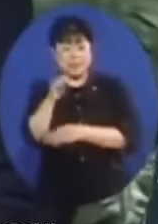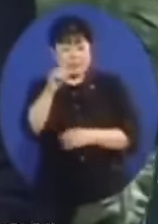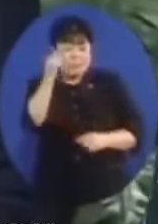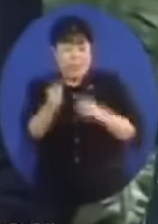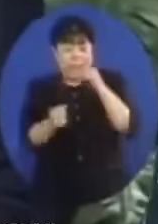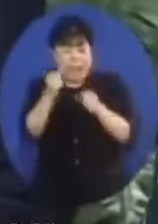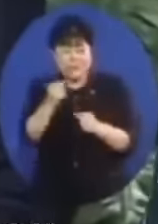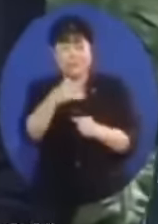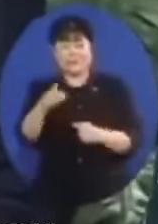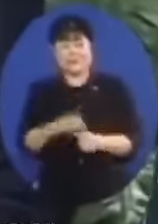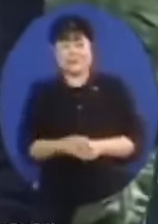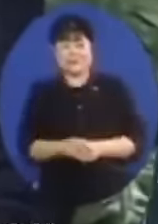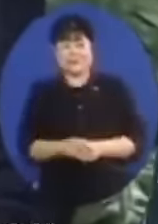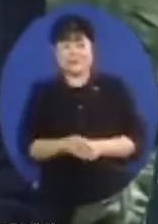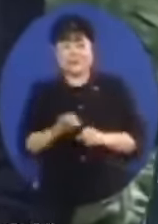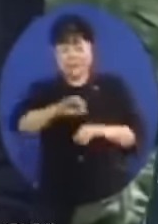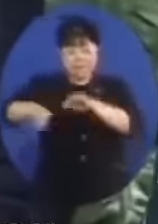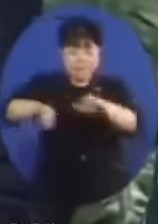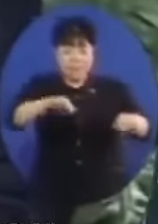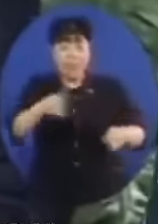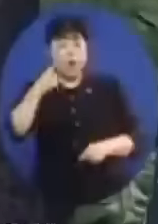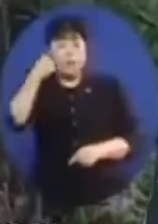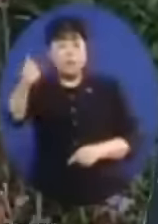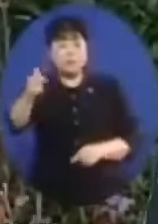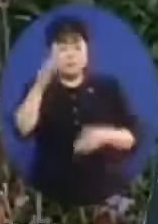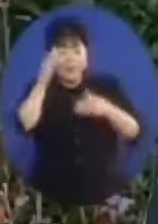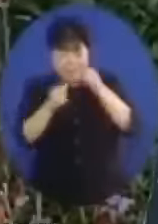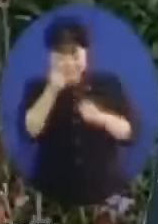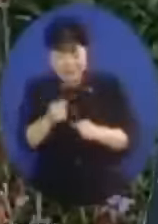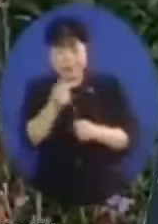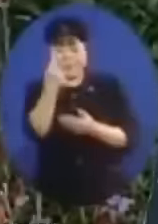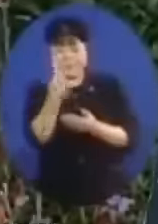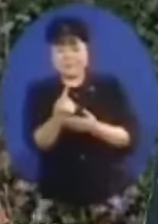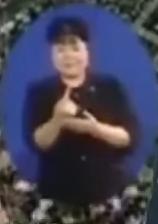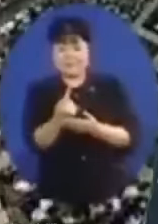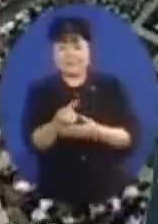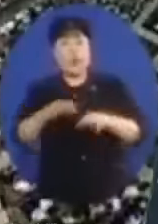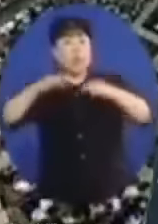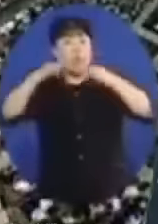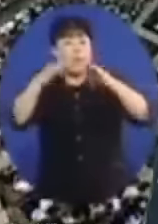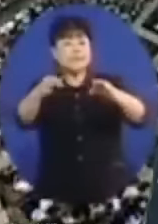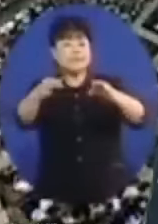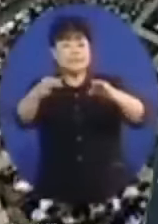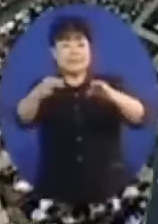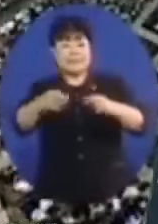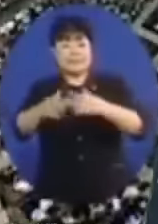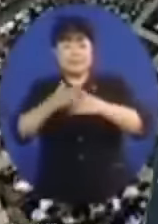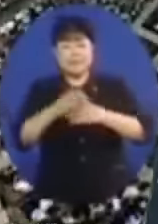뛰어나왔습니다. 그리고 군중을 헤치고 목사님을 향하여 달려나오면서 이렇게 외쳤습니다.